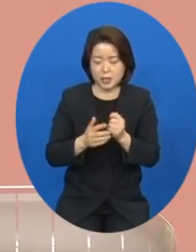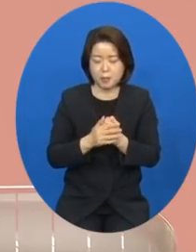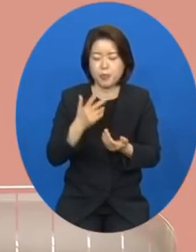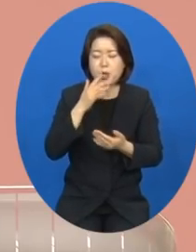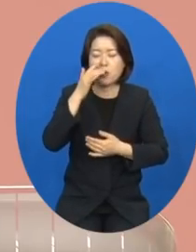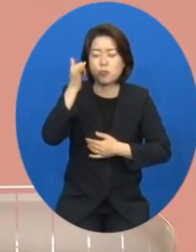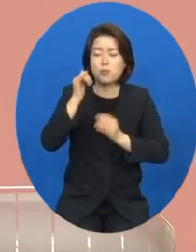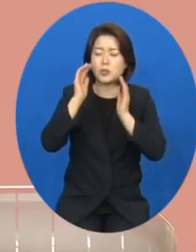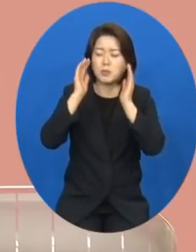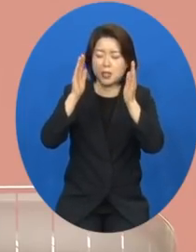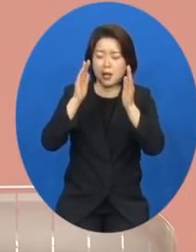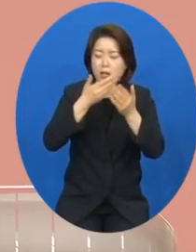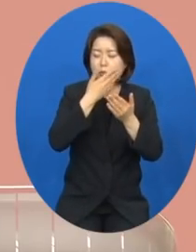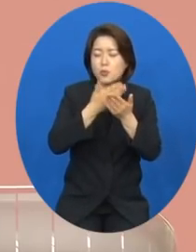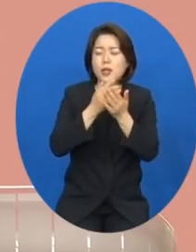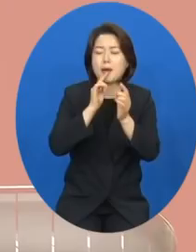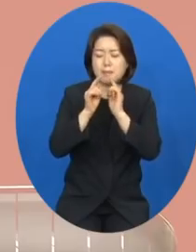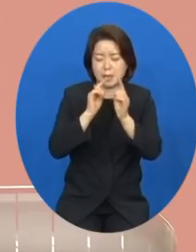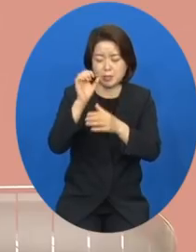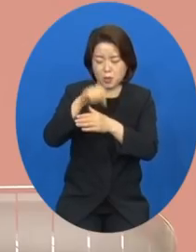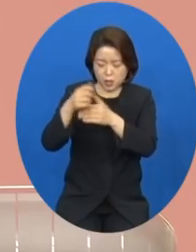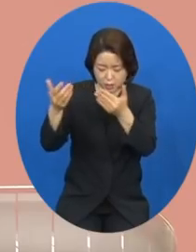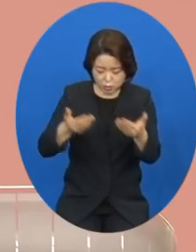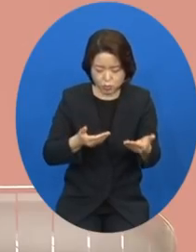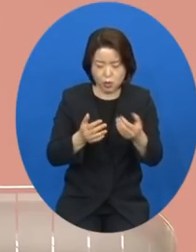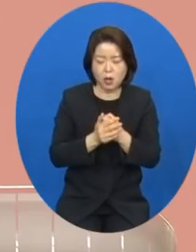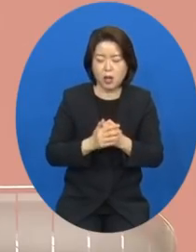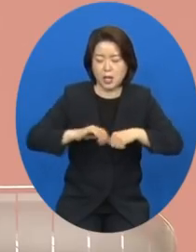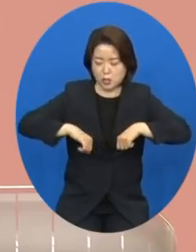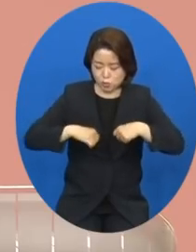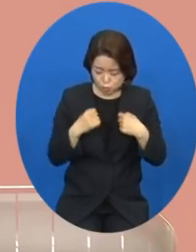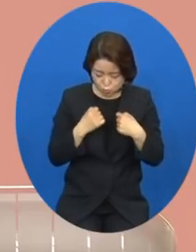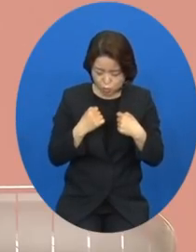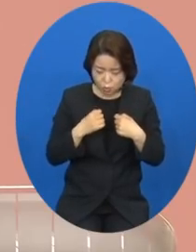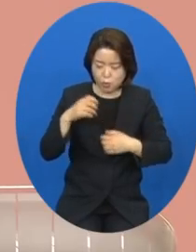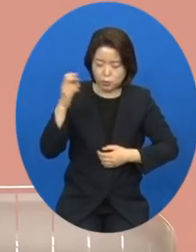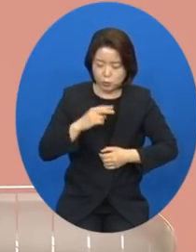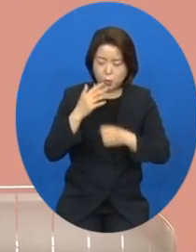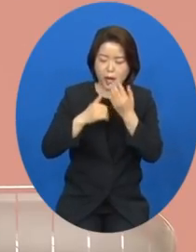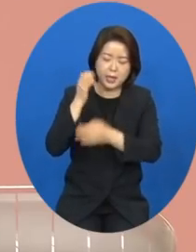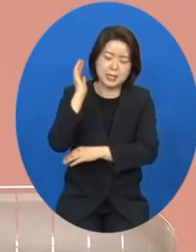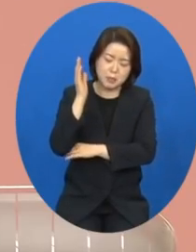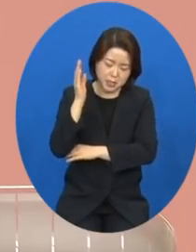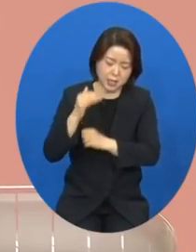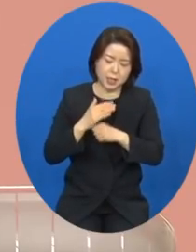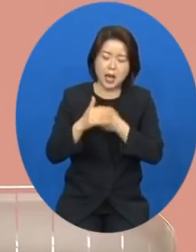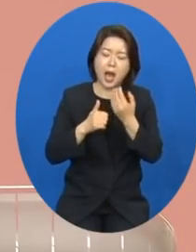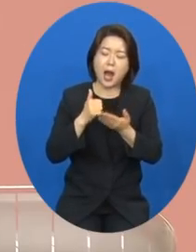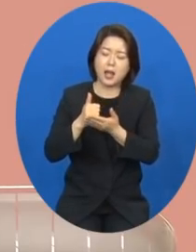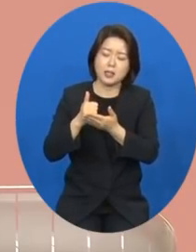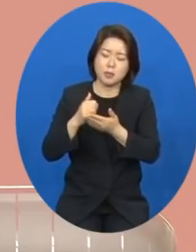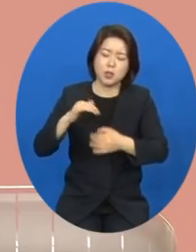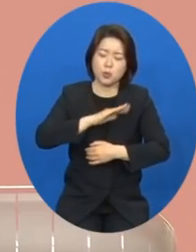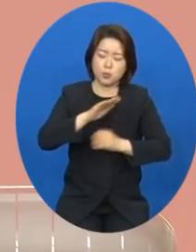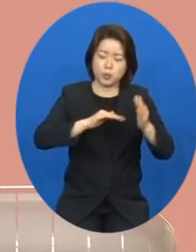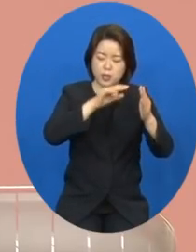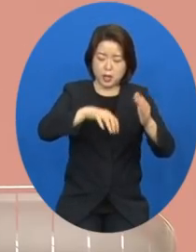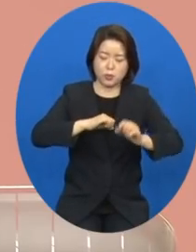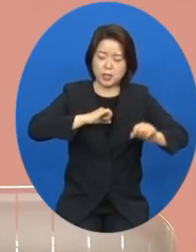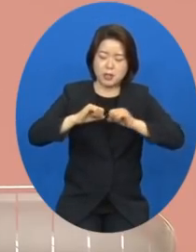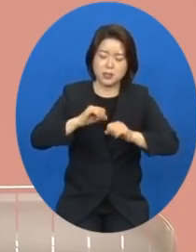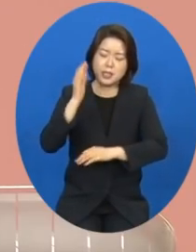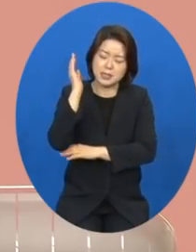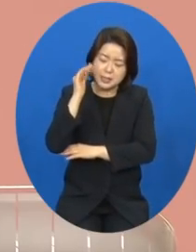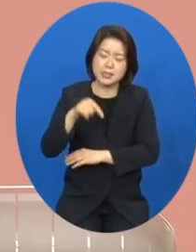하난 귀한 말씀을 하나님께서 허락해 주셨는데 순종함으로 하나님의 이야기 또한 하나님께서 우리 가운데 역사하시는 그